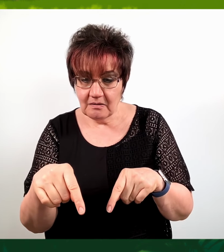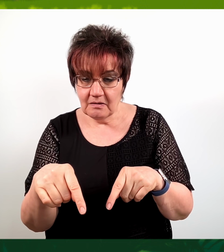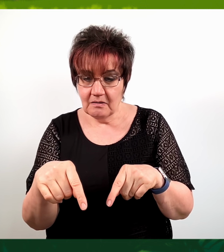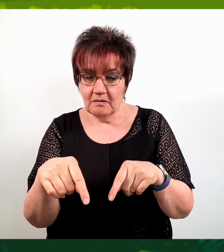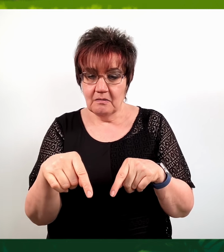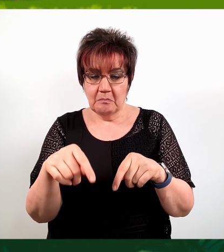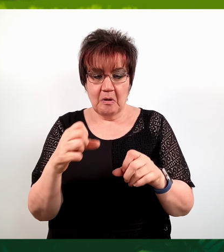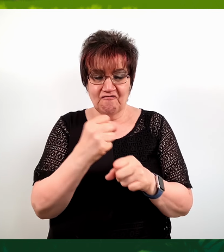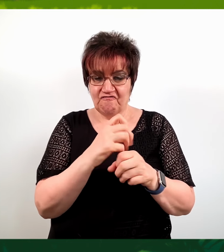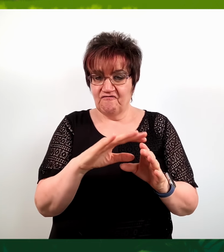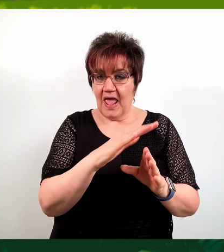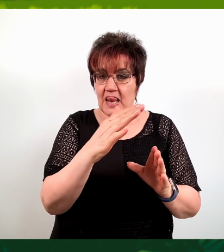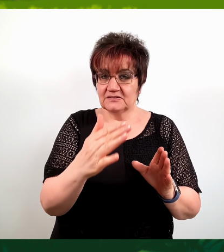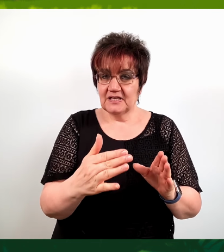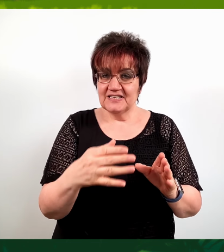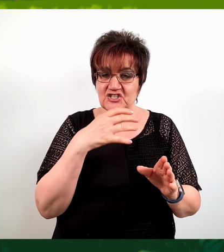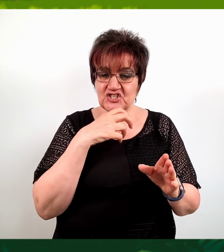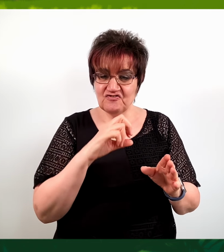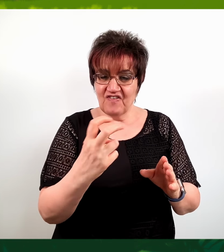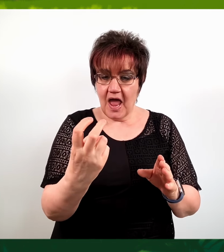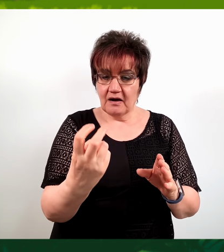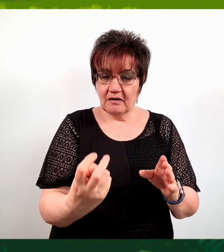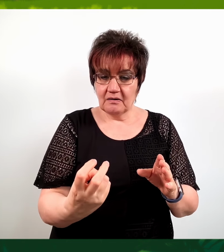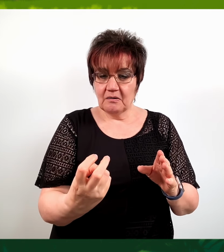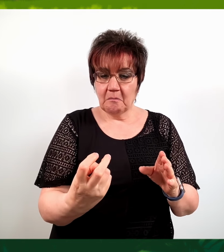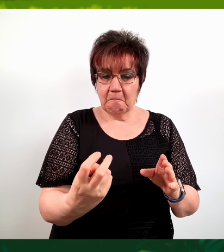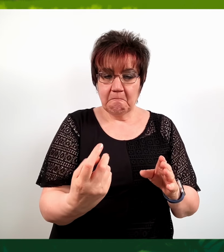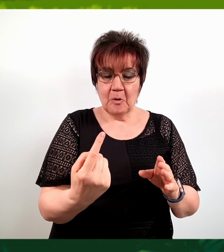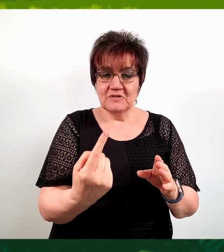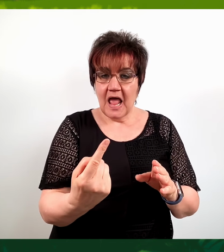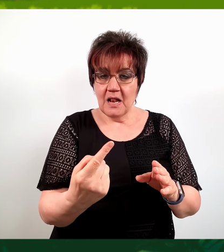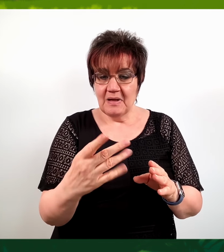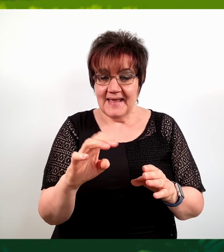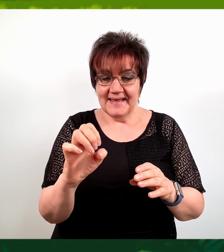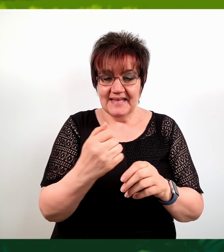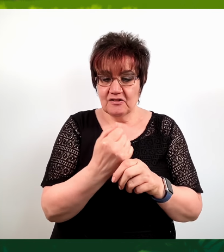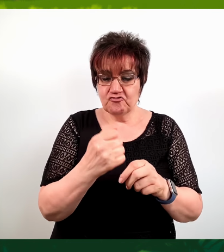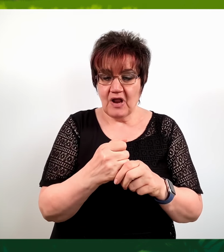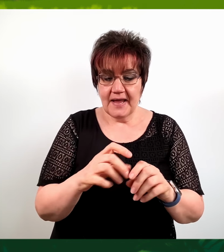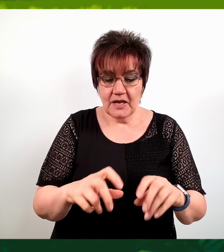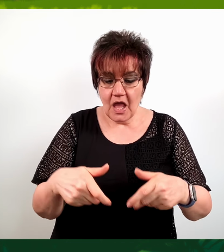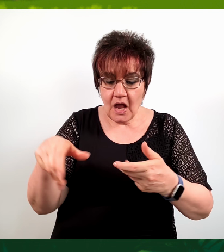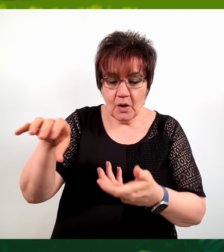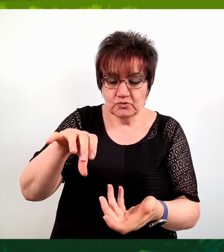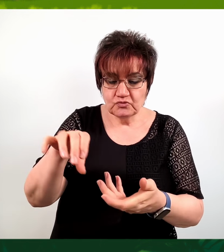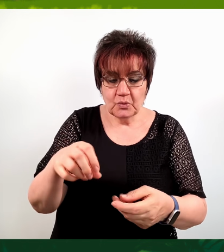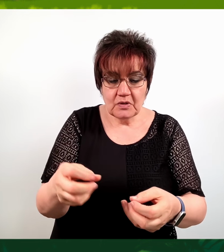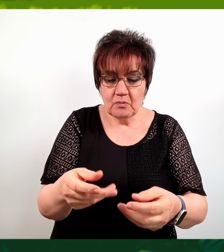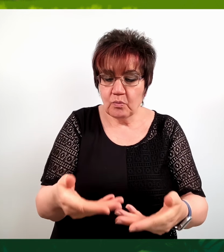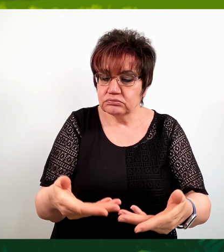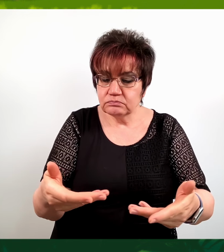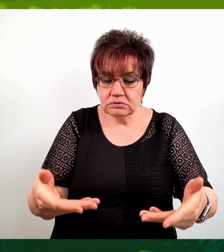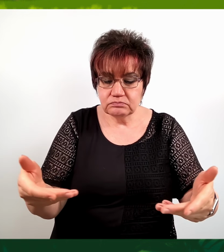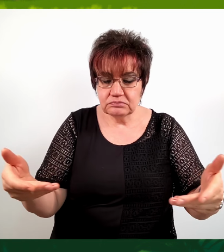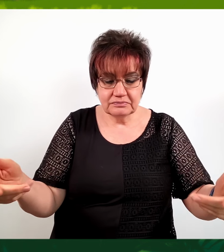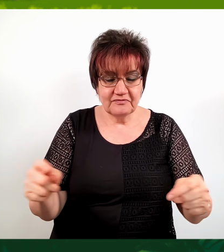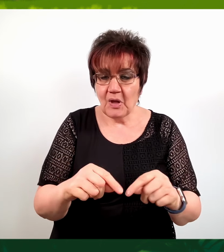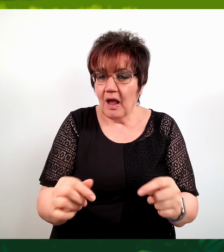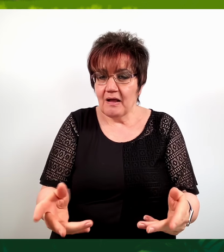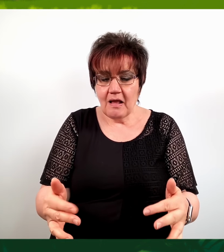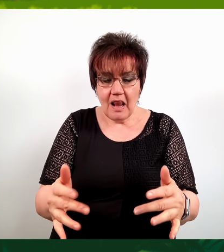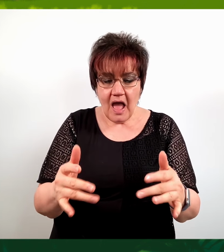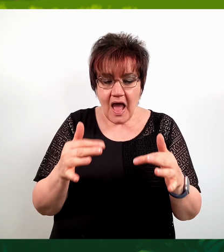einen Felsen gelehnt, der seine Edelsteine vor sich ausgebreitet hatte. Diese glänzten und